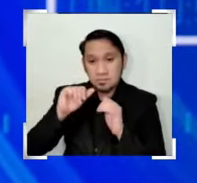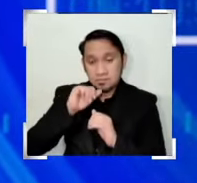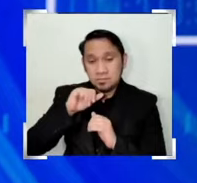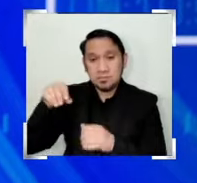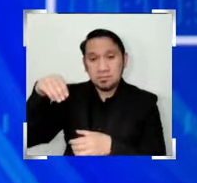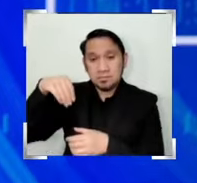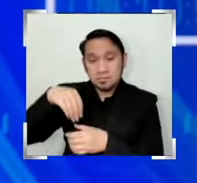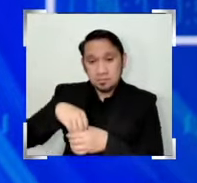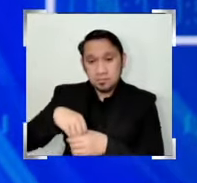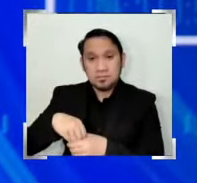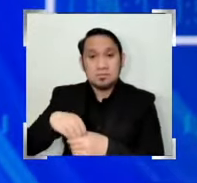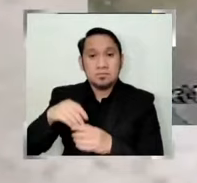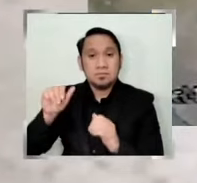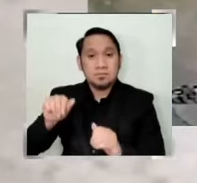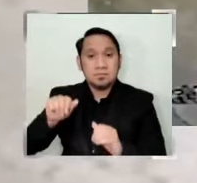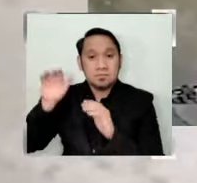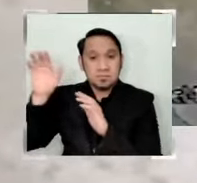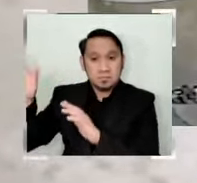Saksi, si Emil Sumangi.